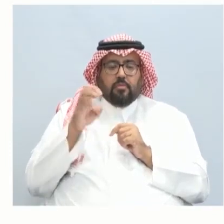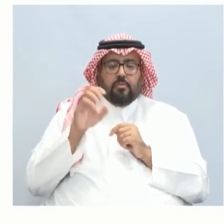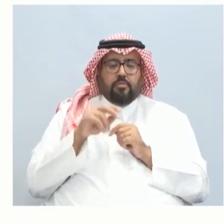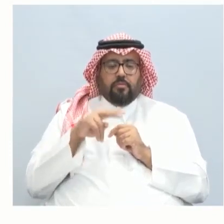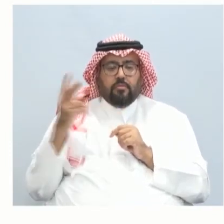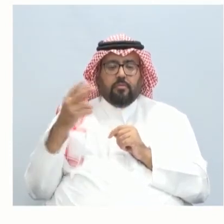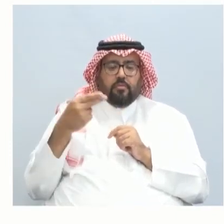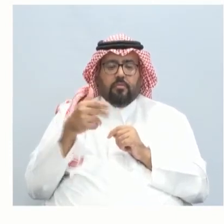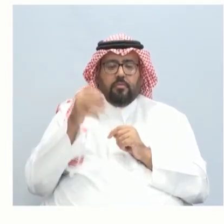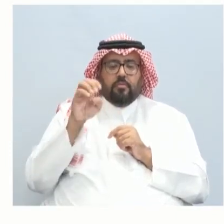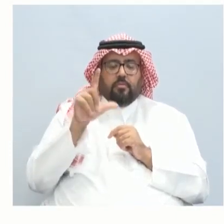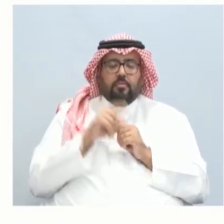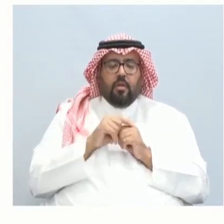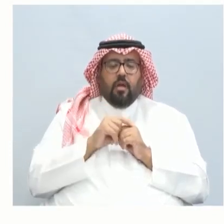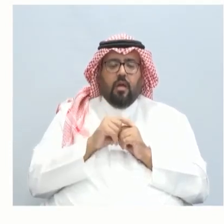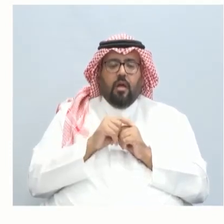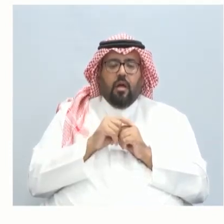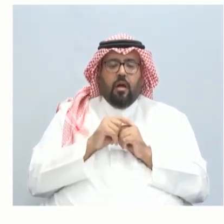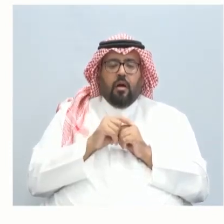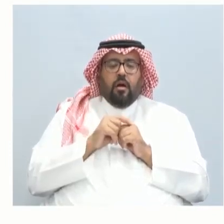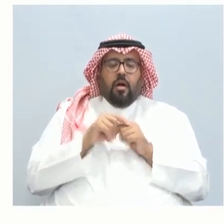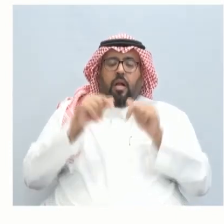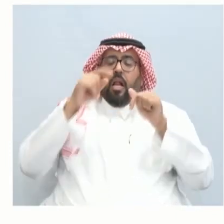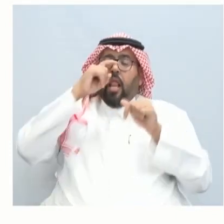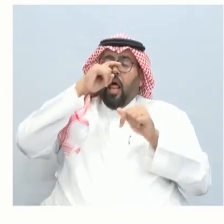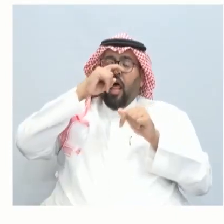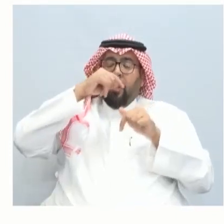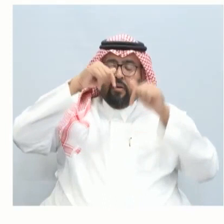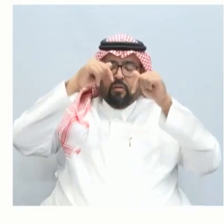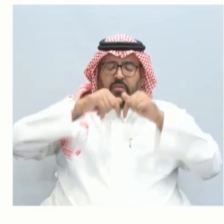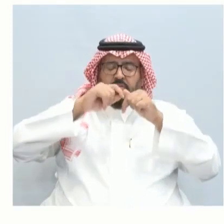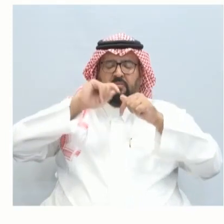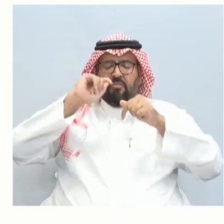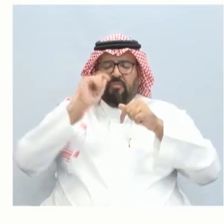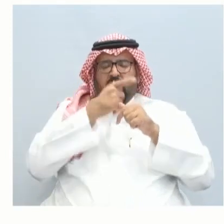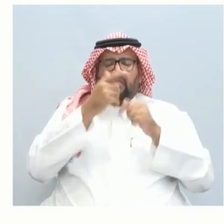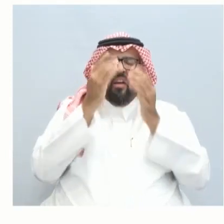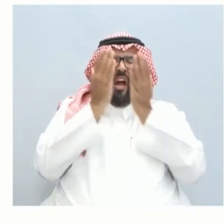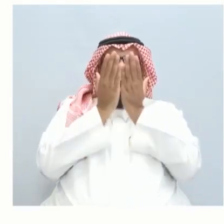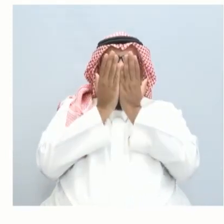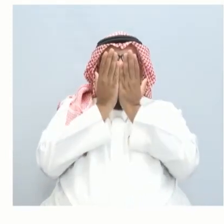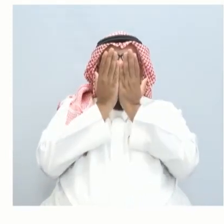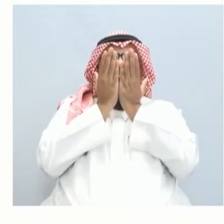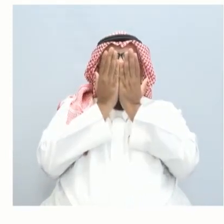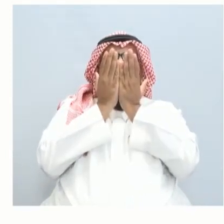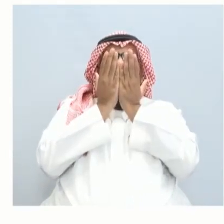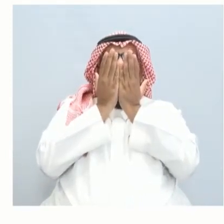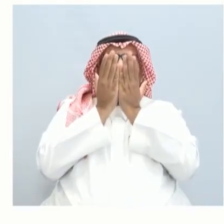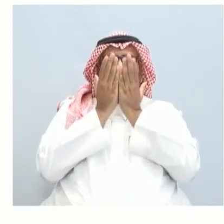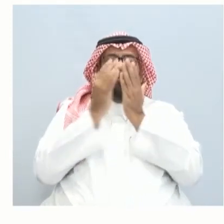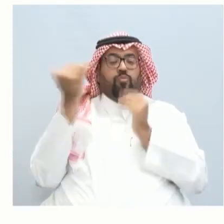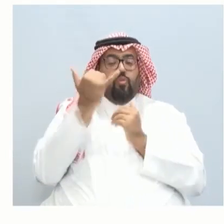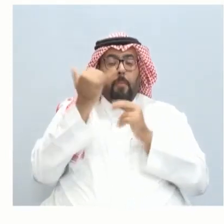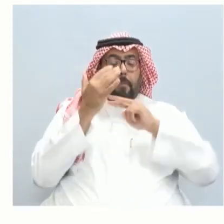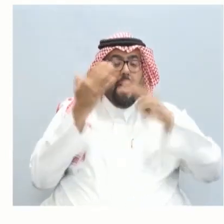وغير عاجل العاجل اي انه لابد ان ينفذ حالا والغير عاجل المهمه